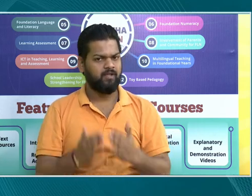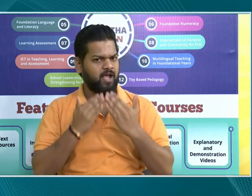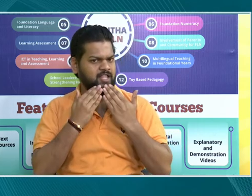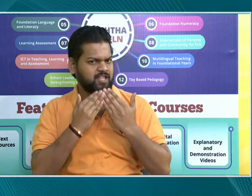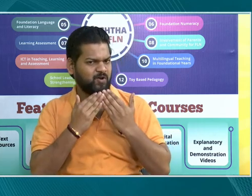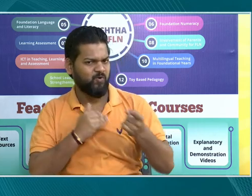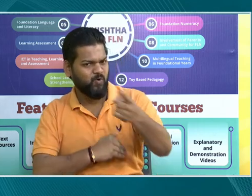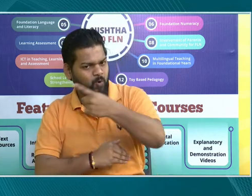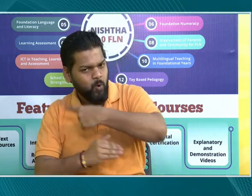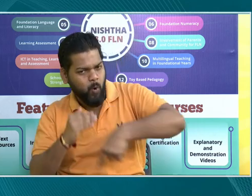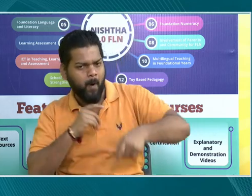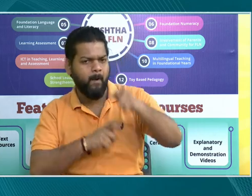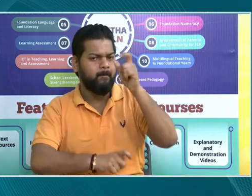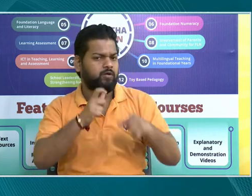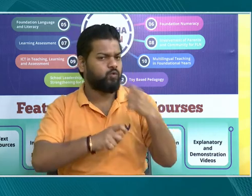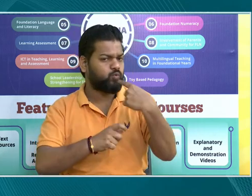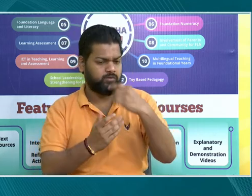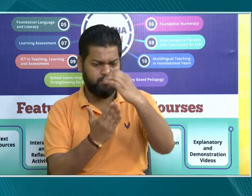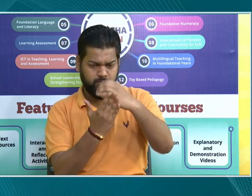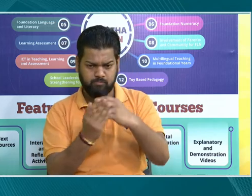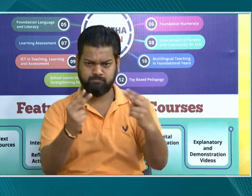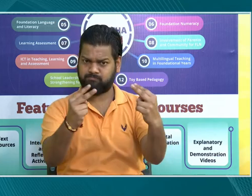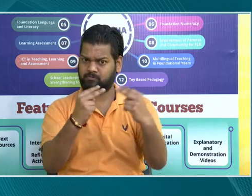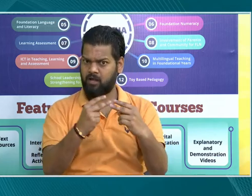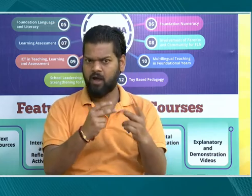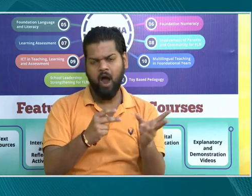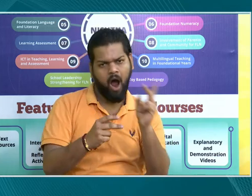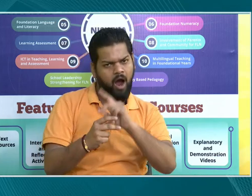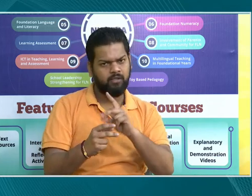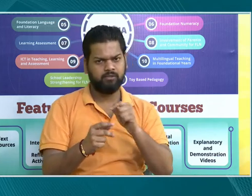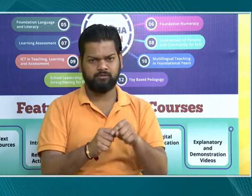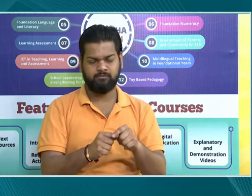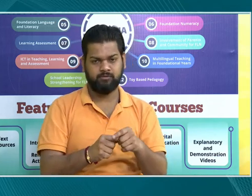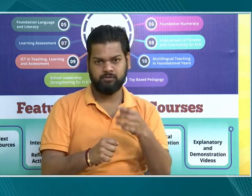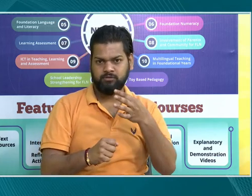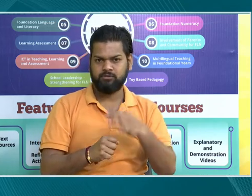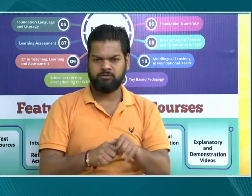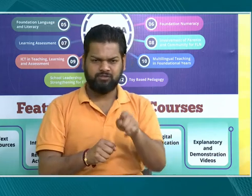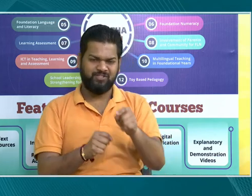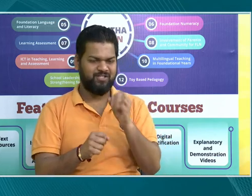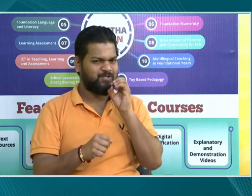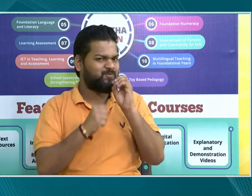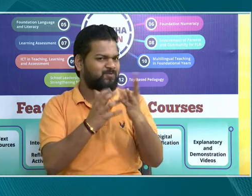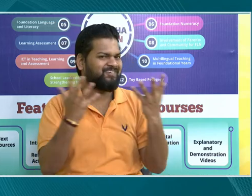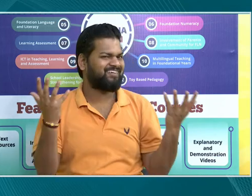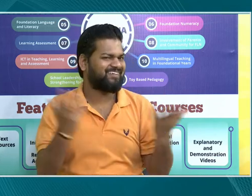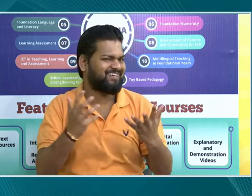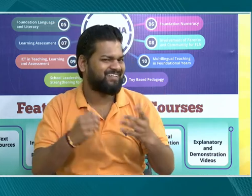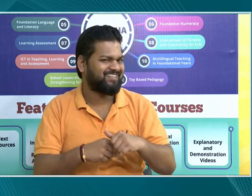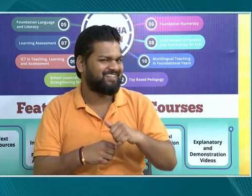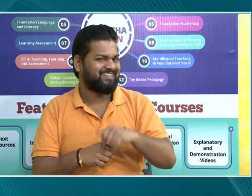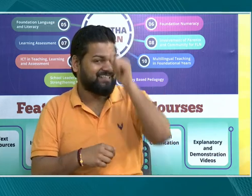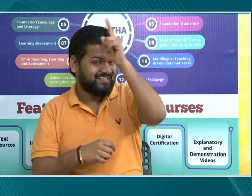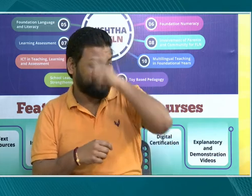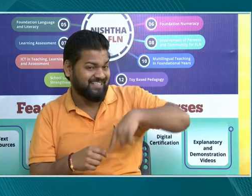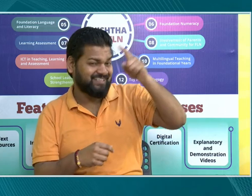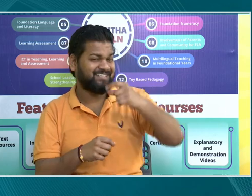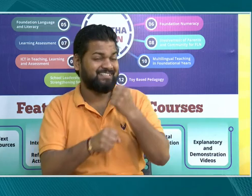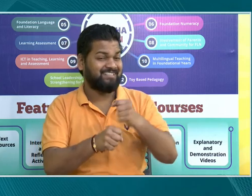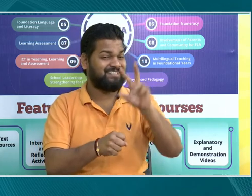धन्यवाद करना चाहेंगे हम सभी दर्शकों को एक बार फिर से. और जाने से पहले एक फिर से अनाउंसमेंट भी देना चाहेंगे जो कि है इंडिया की